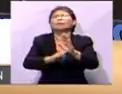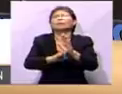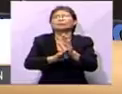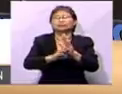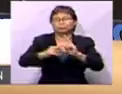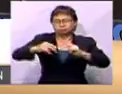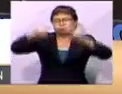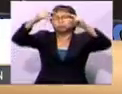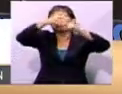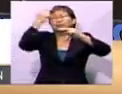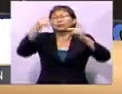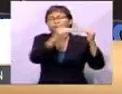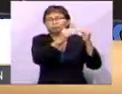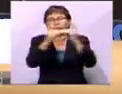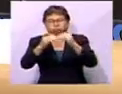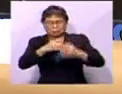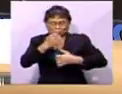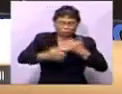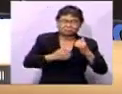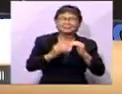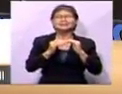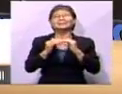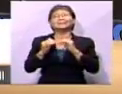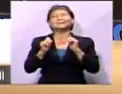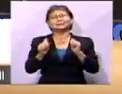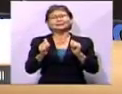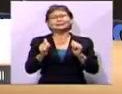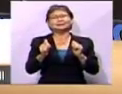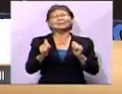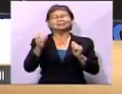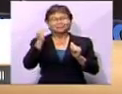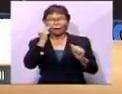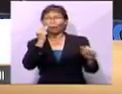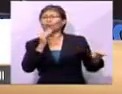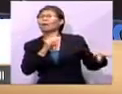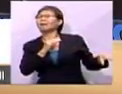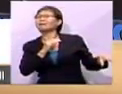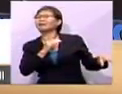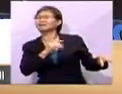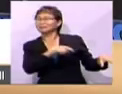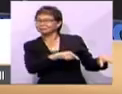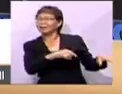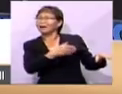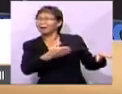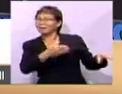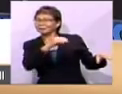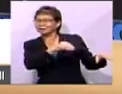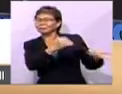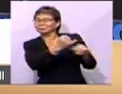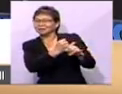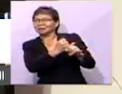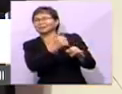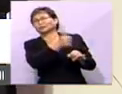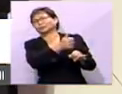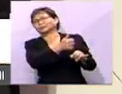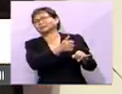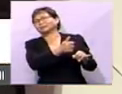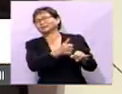daripada kestabilan emosi mereka yang mengetahui anaknya berada di dalam jagaan yang